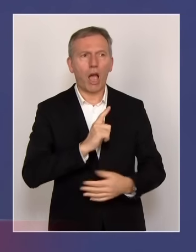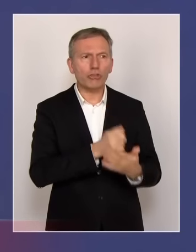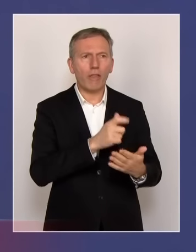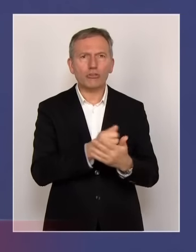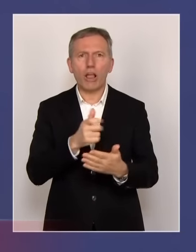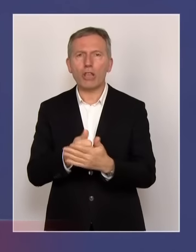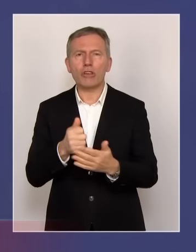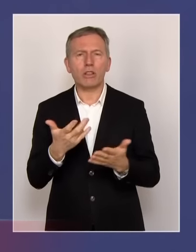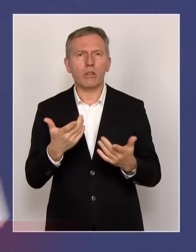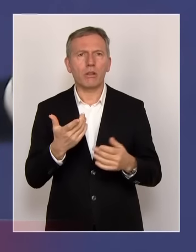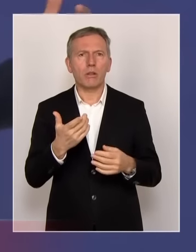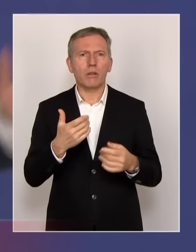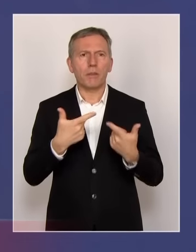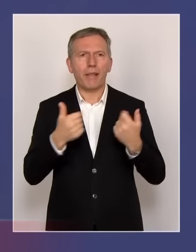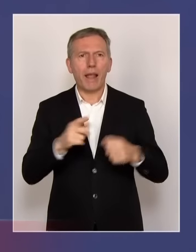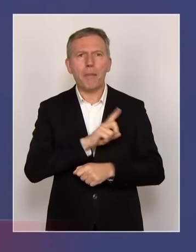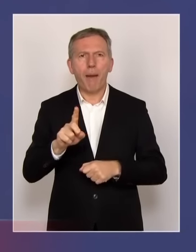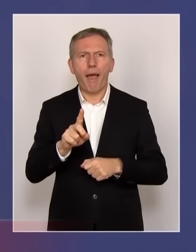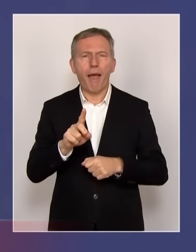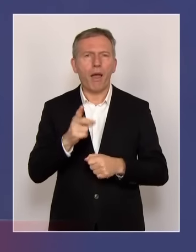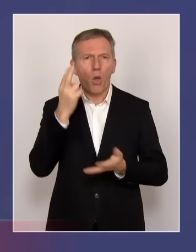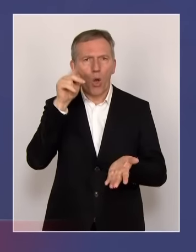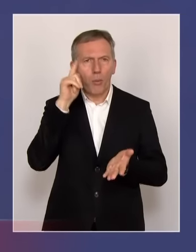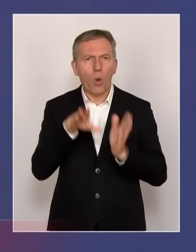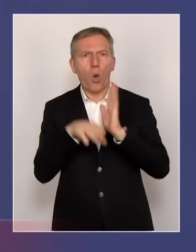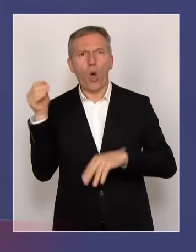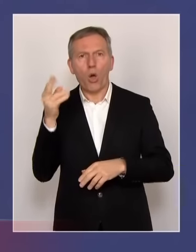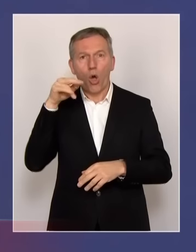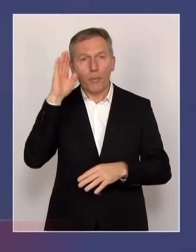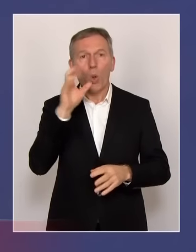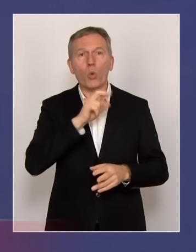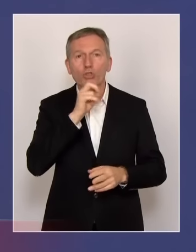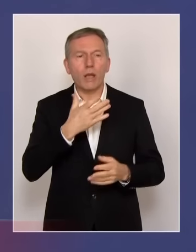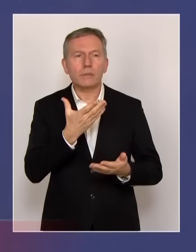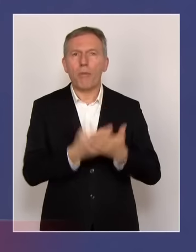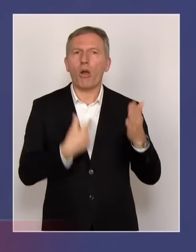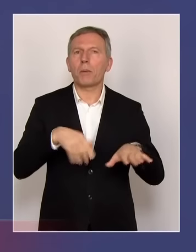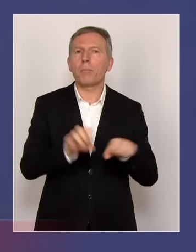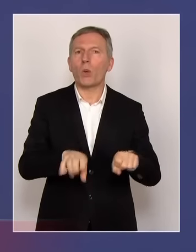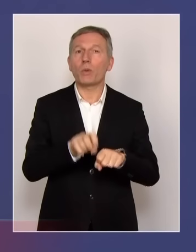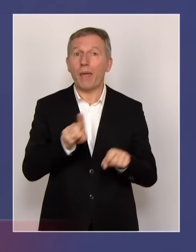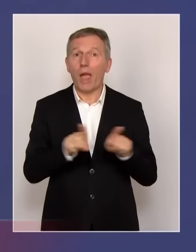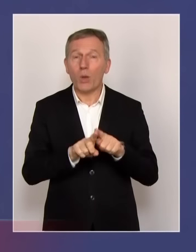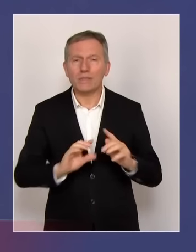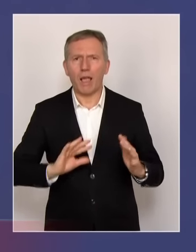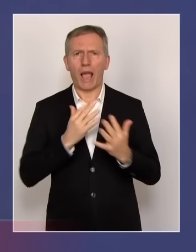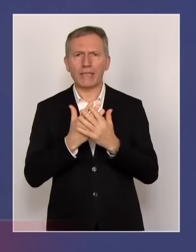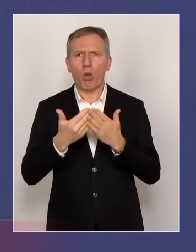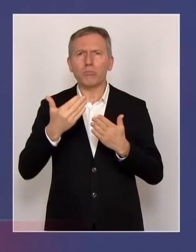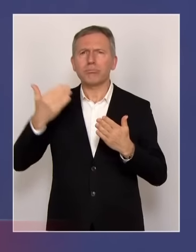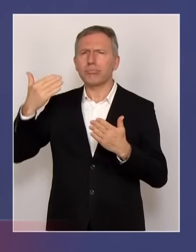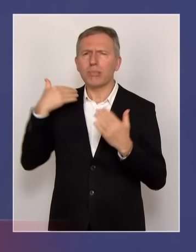matériel non européen. Alors, il y avait un critère d'urgence, on ne savait pas tout produire en Européen, mais il y avait aussi des réflexes solidement établis.